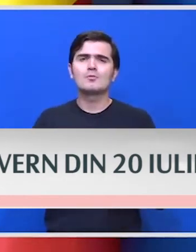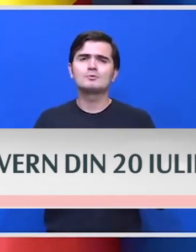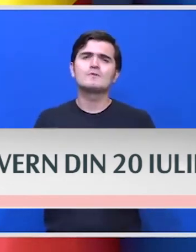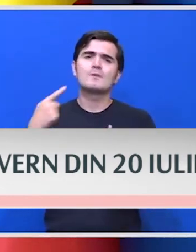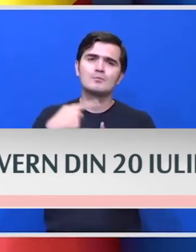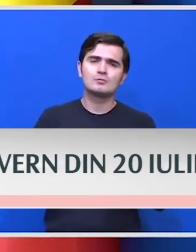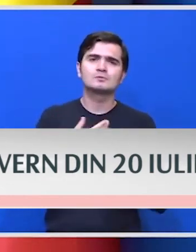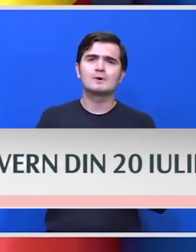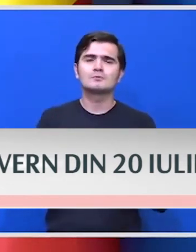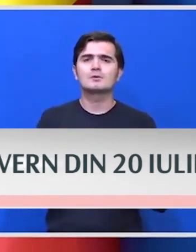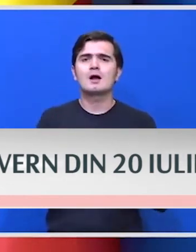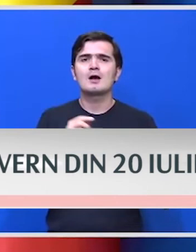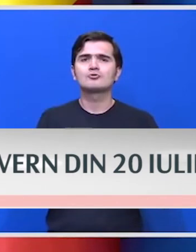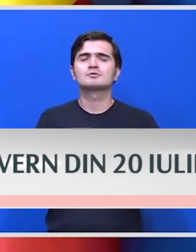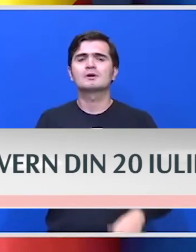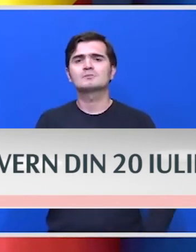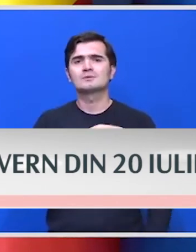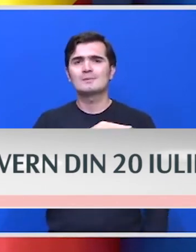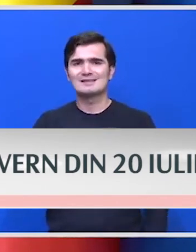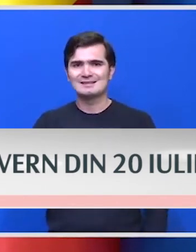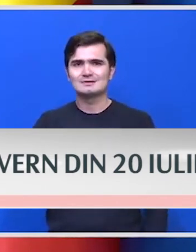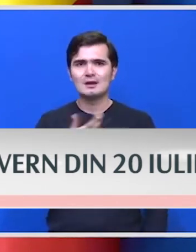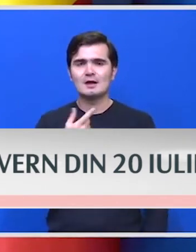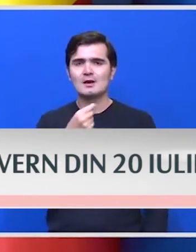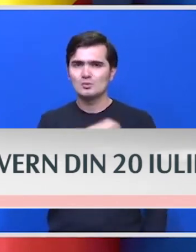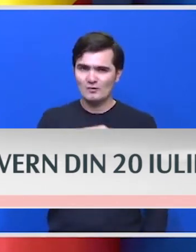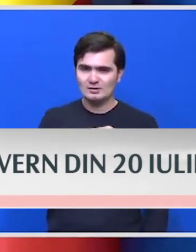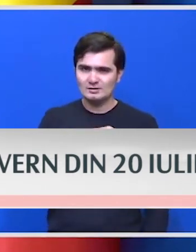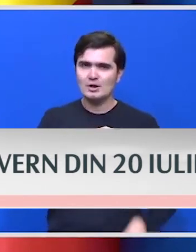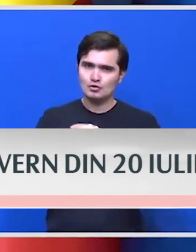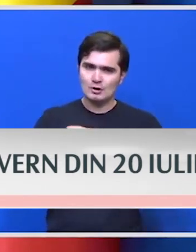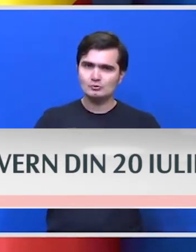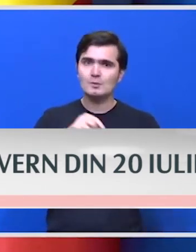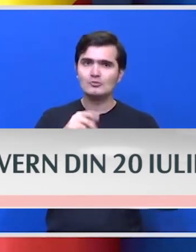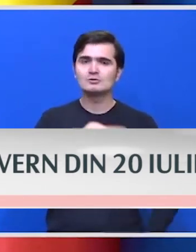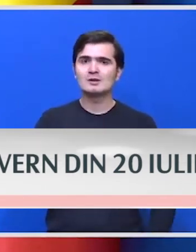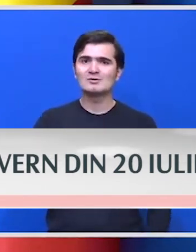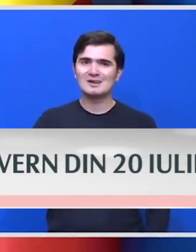ca responsabilitățile pe care universitățile și le asumă în acest context să fie